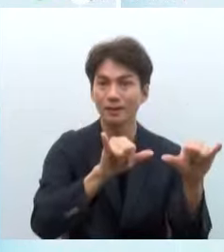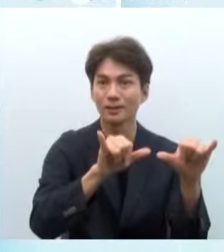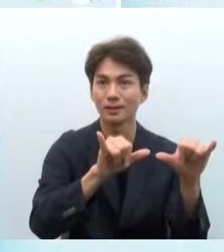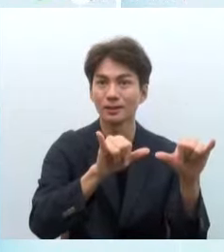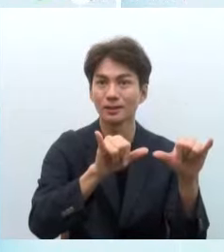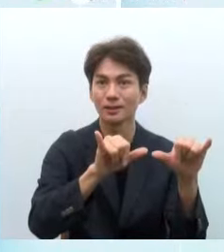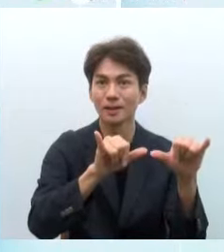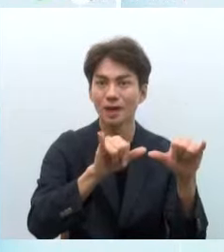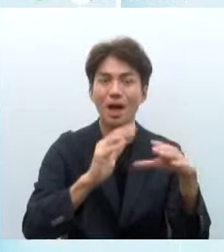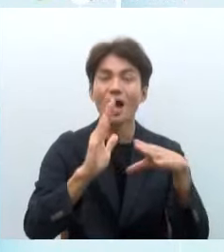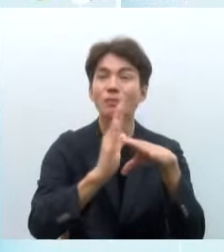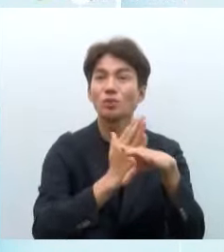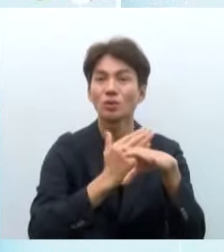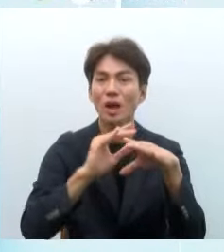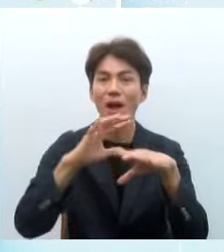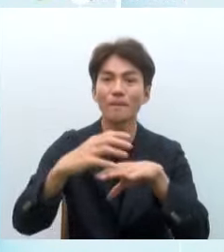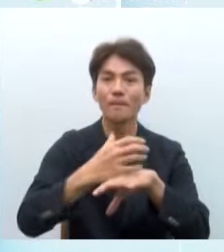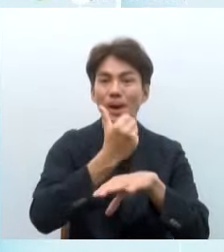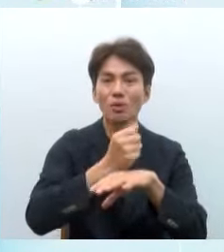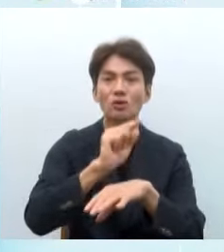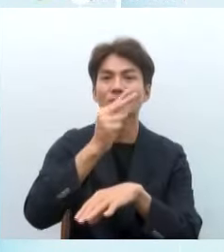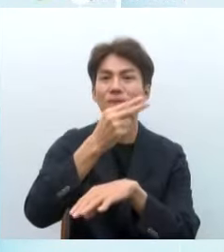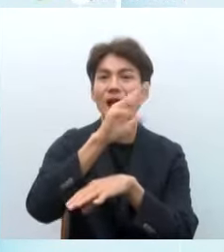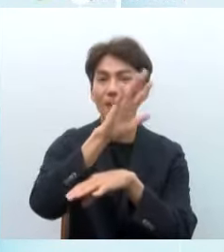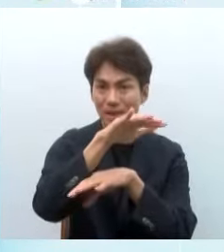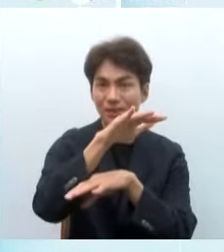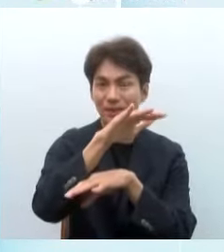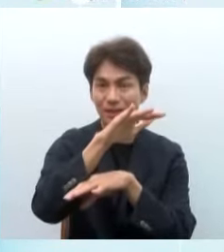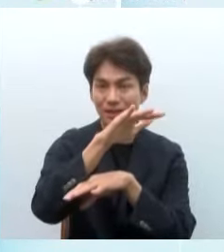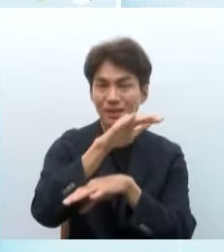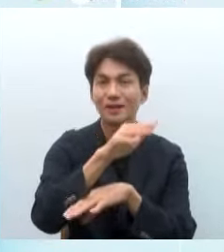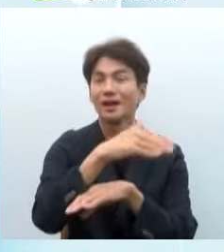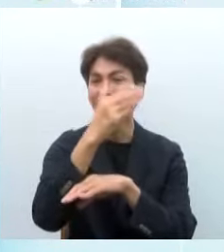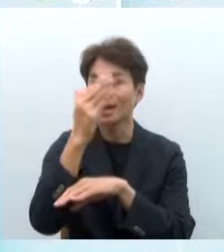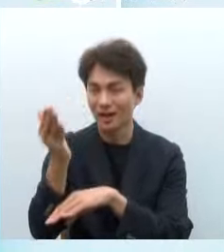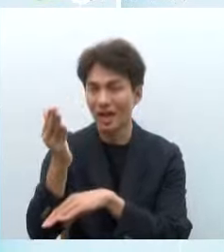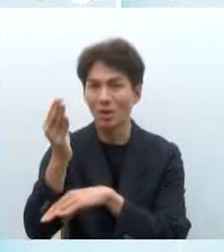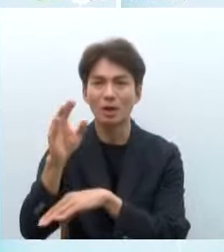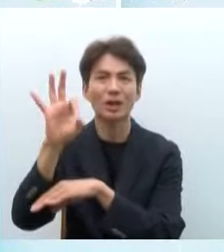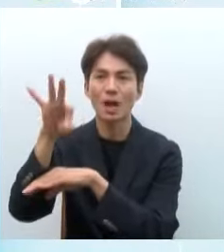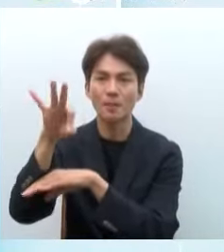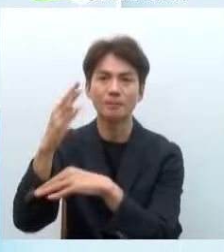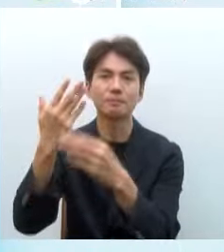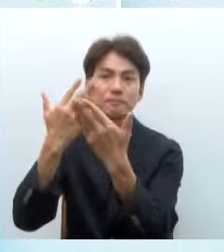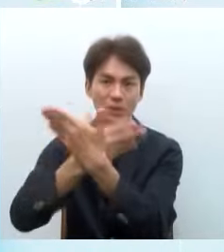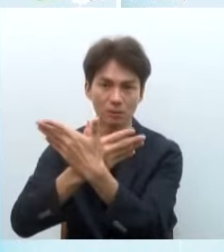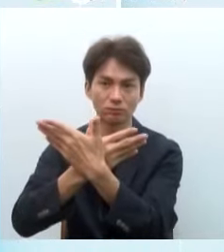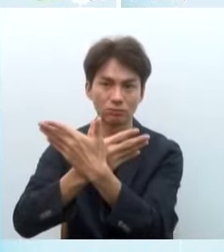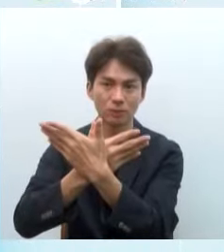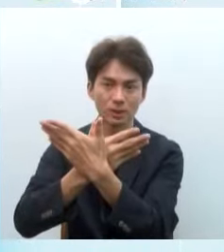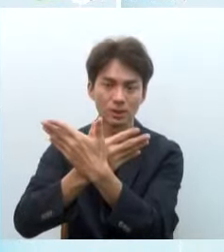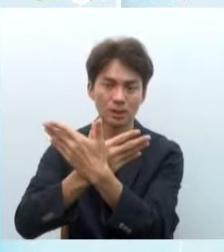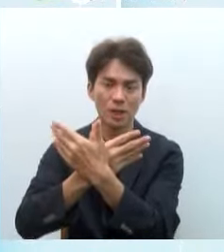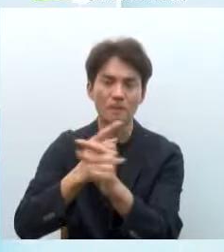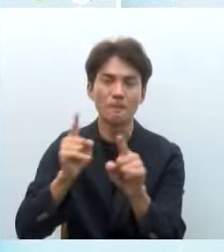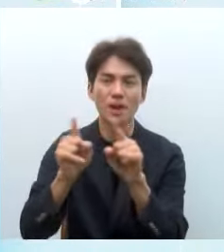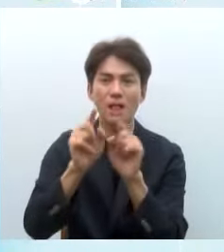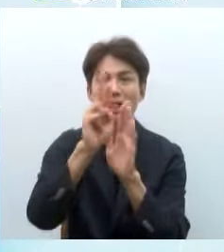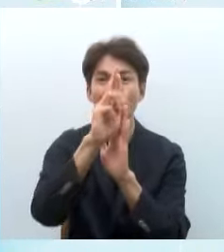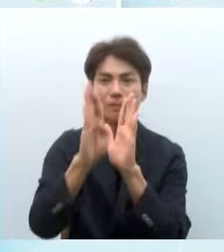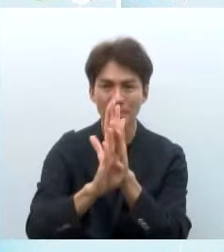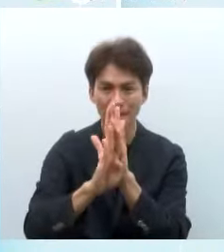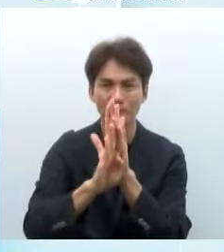ธุรการที่จ้างเหมา15,000ก่อนแล้วก็ค่อยมาจ้าง9,000นั้นเป็นเรื่องระเบียบพัสดุว่าโดย